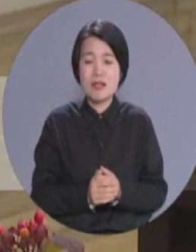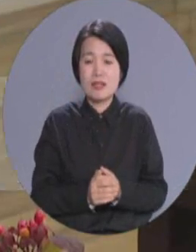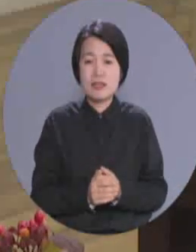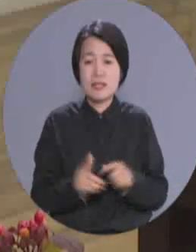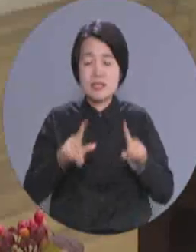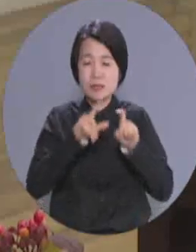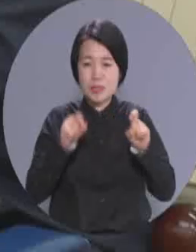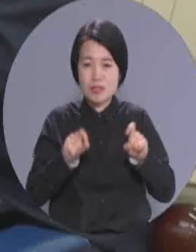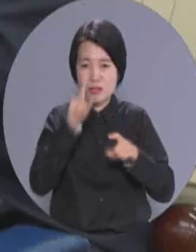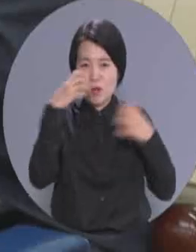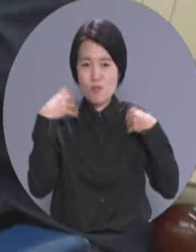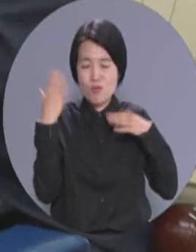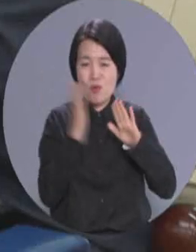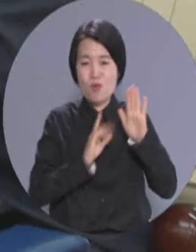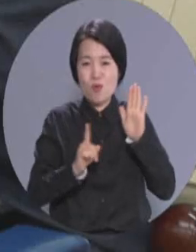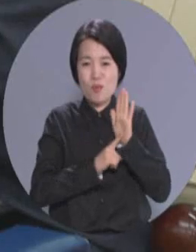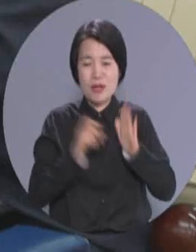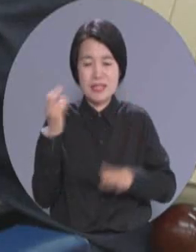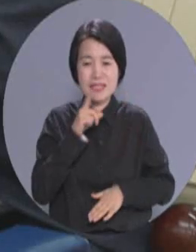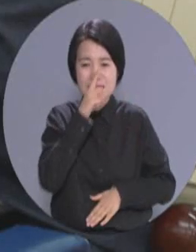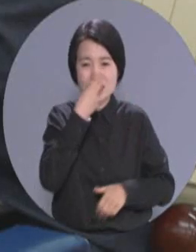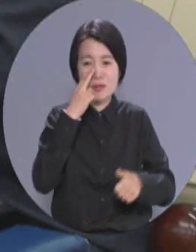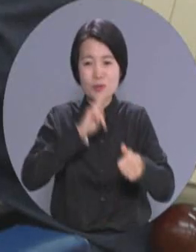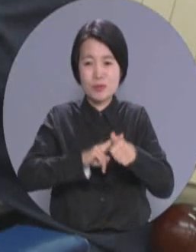공무를 다시 신청할 계획입니다